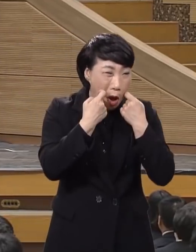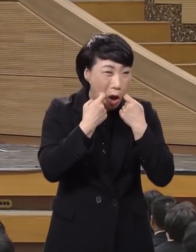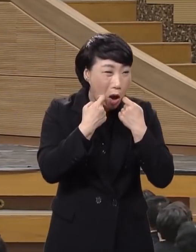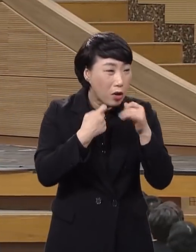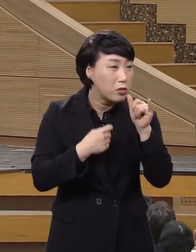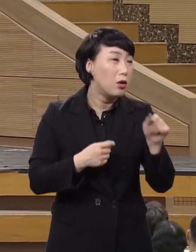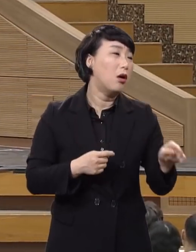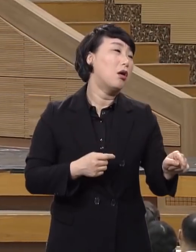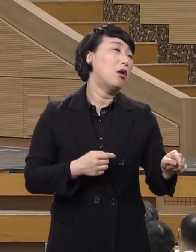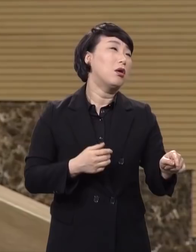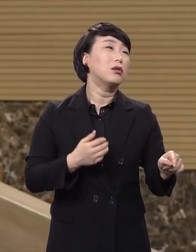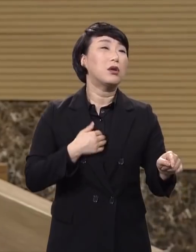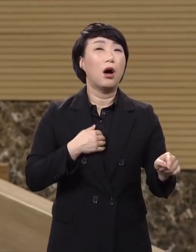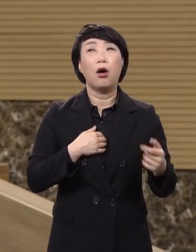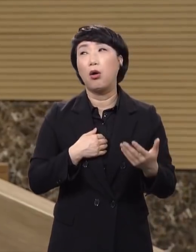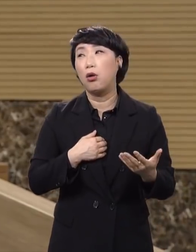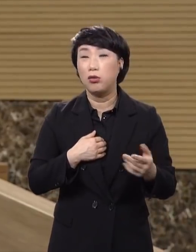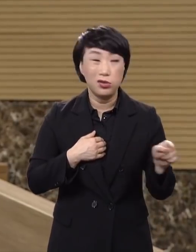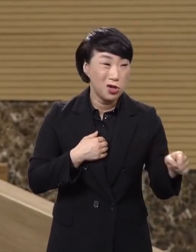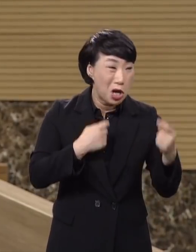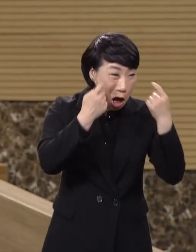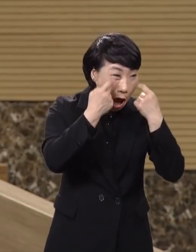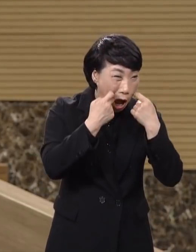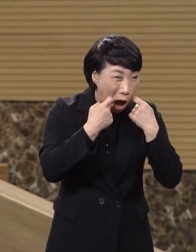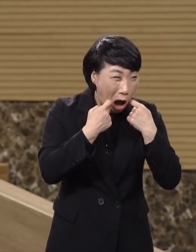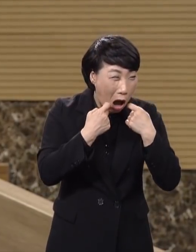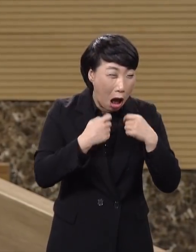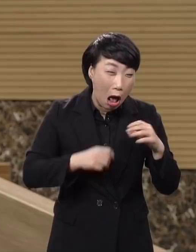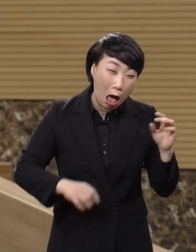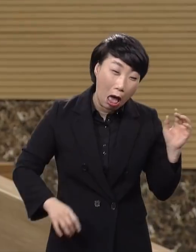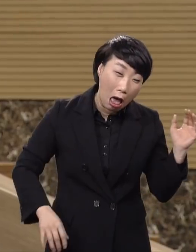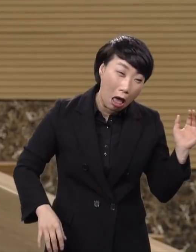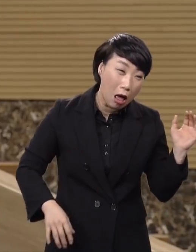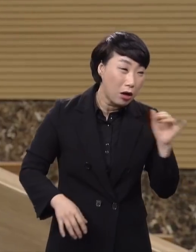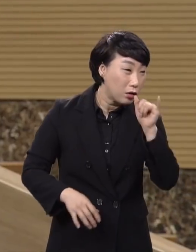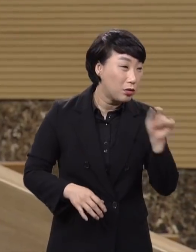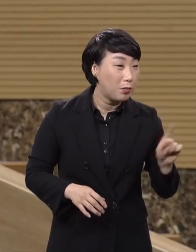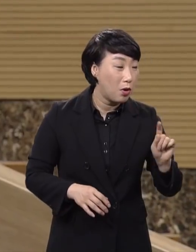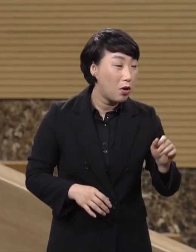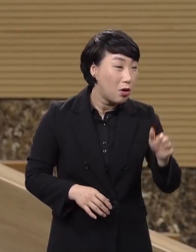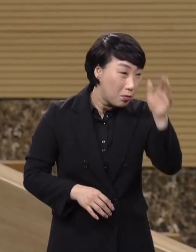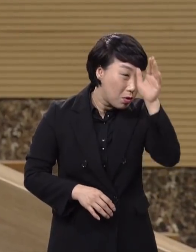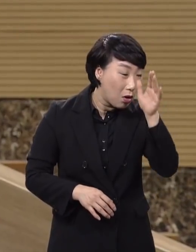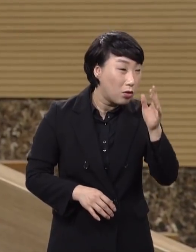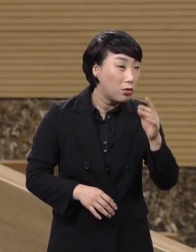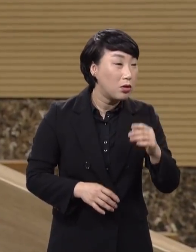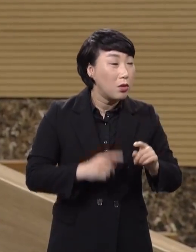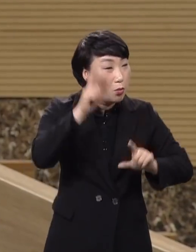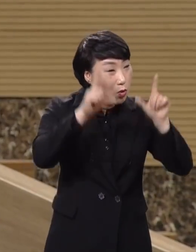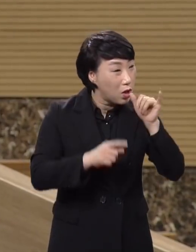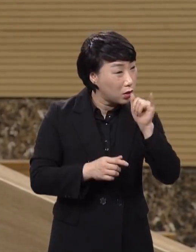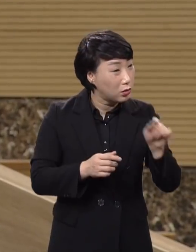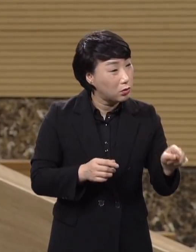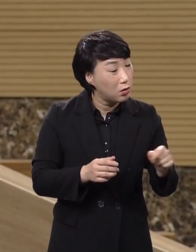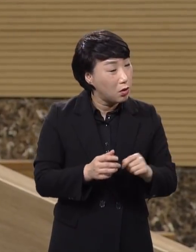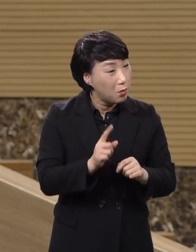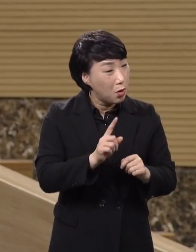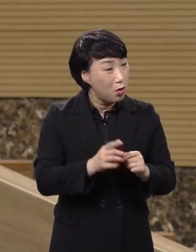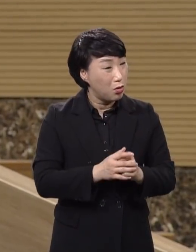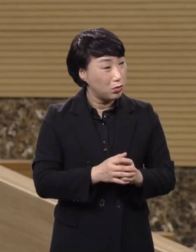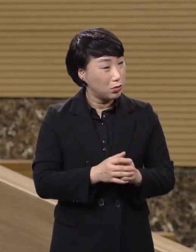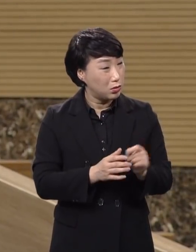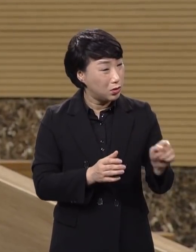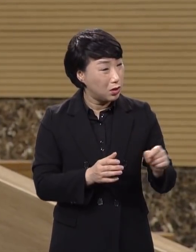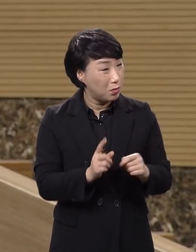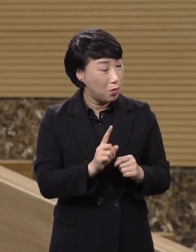최최해 있으면, 삐쩍 말라 있고 네가 뭔가 병색이 짙어 있고 뭔가 네가